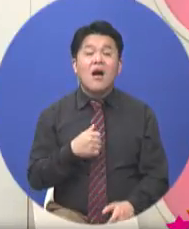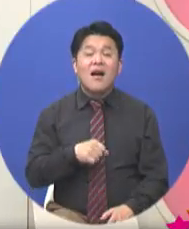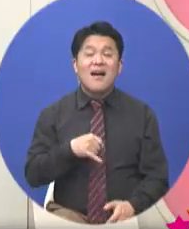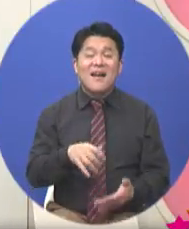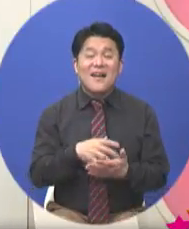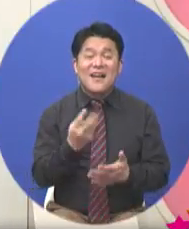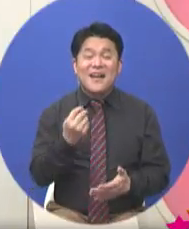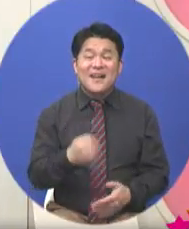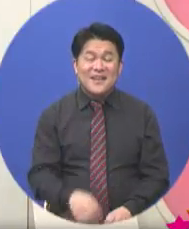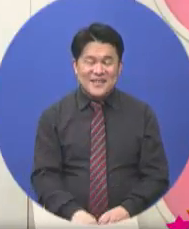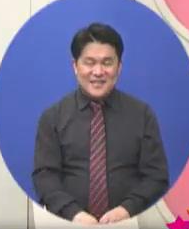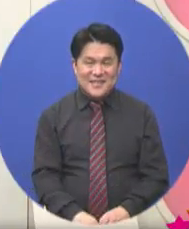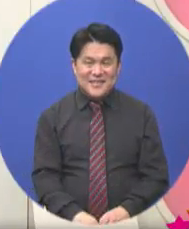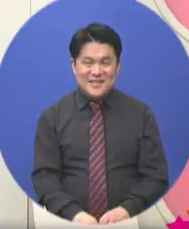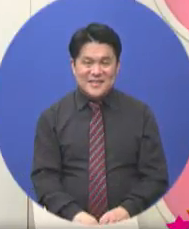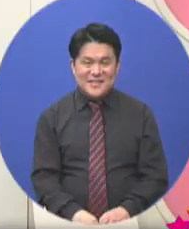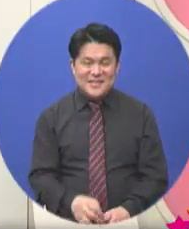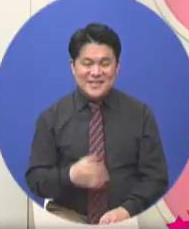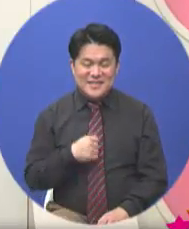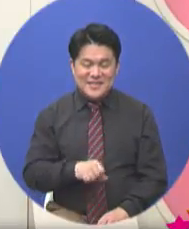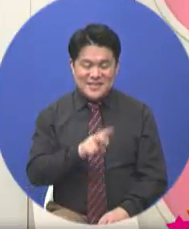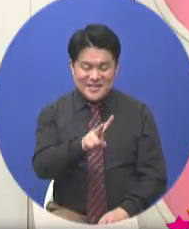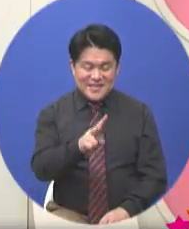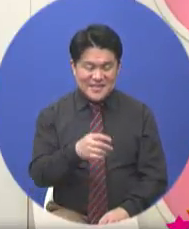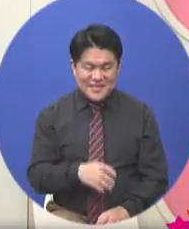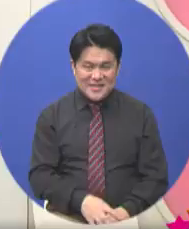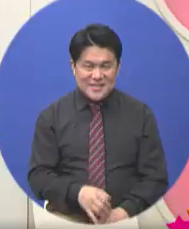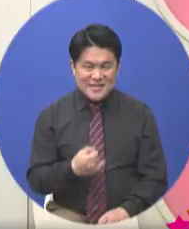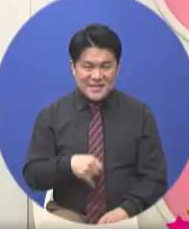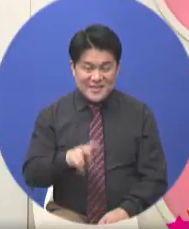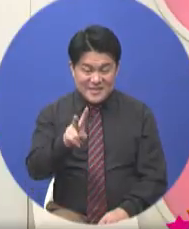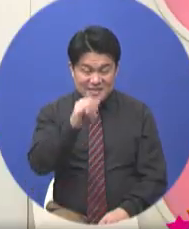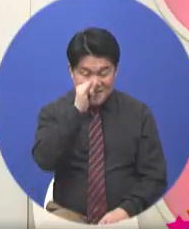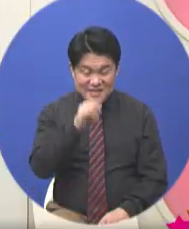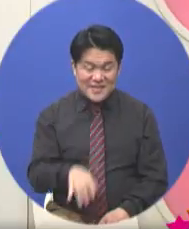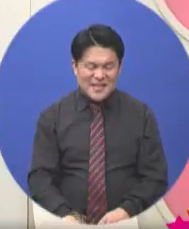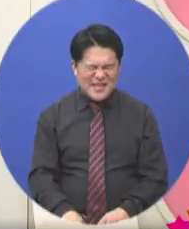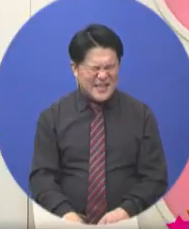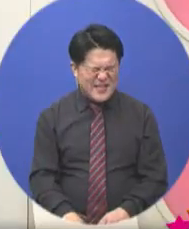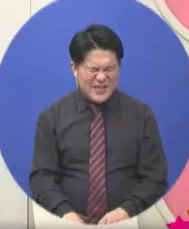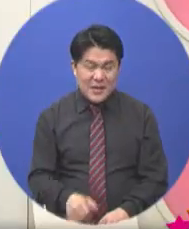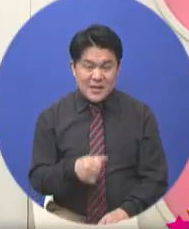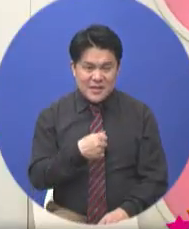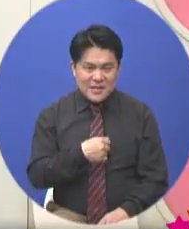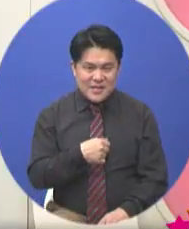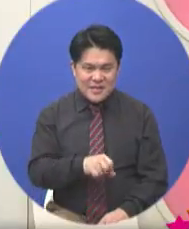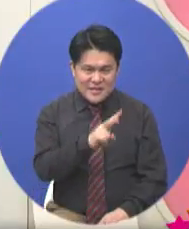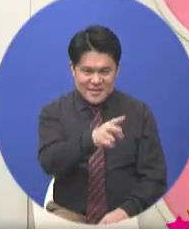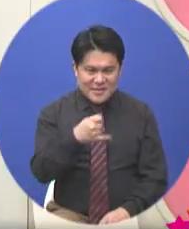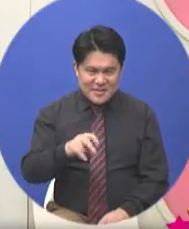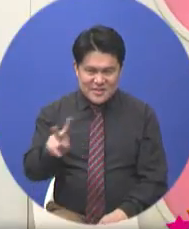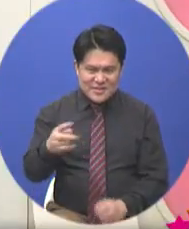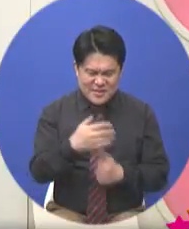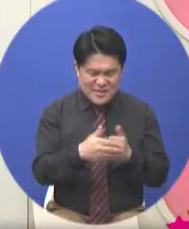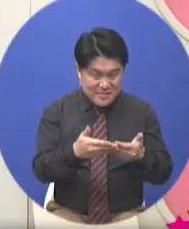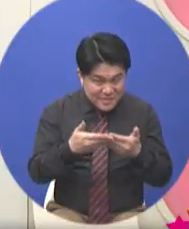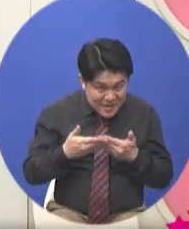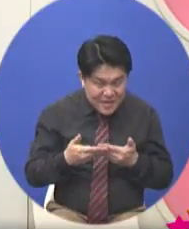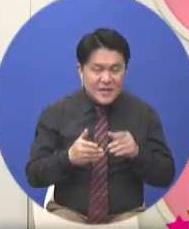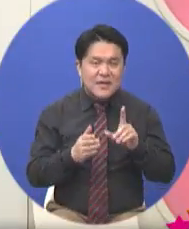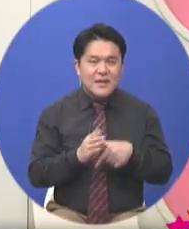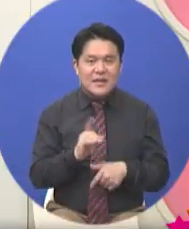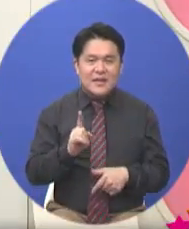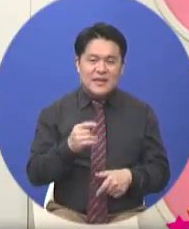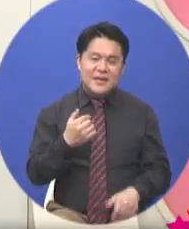분이나 계실까요? 이남 이녀, 이남 이녀인데 그 참 이남 이녀한테 대접을 받을 때에도